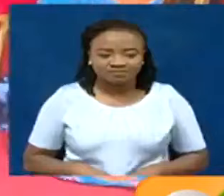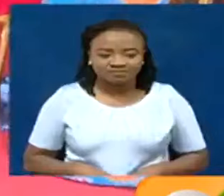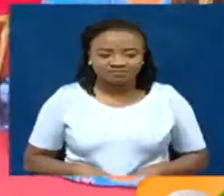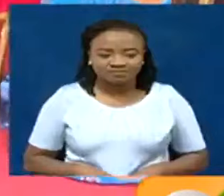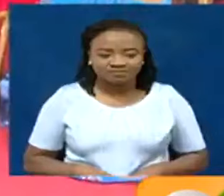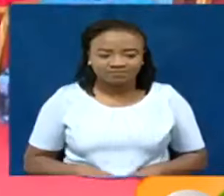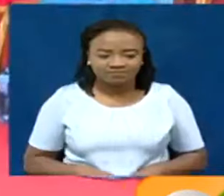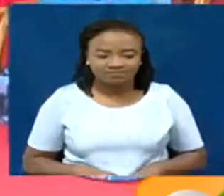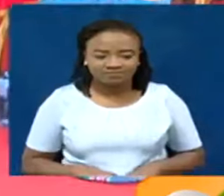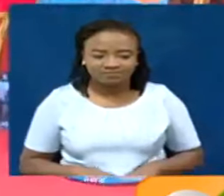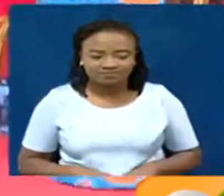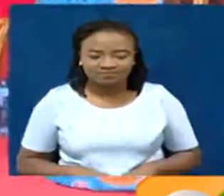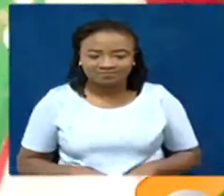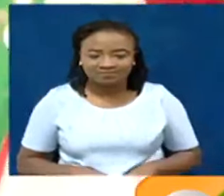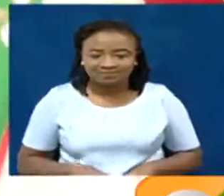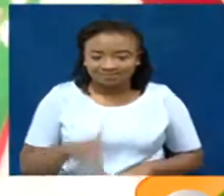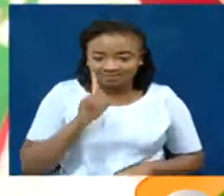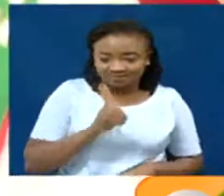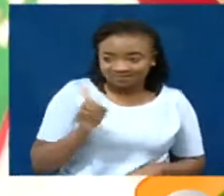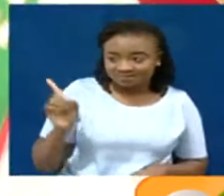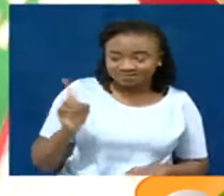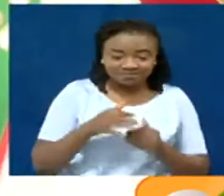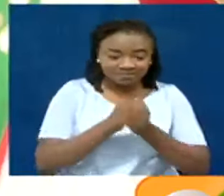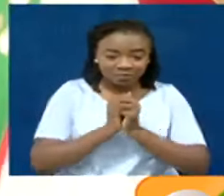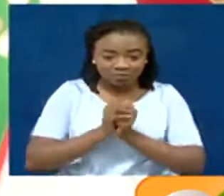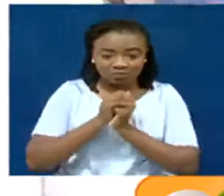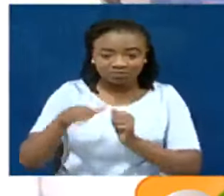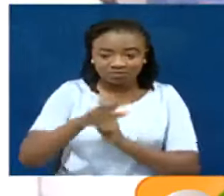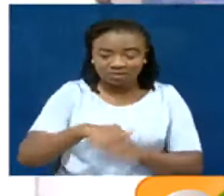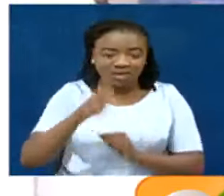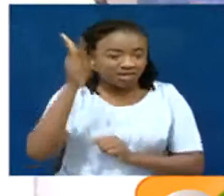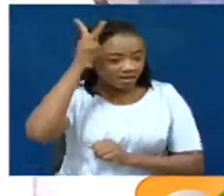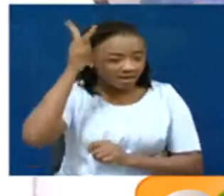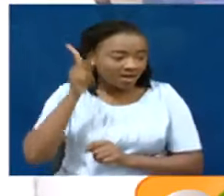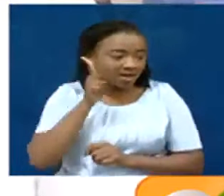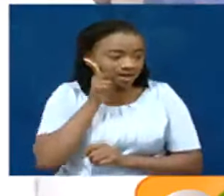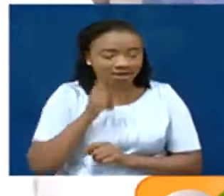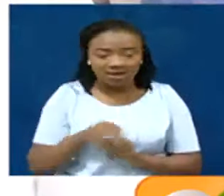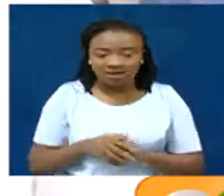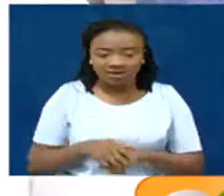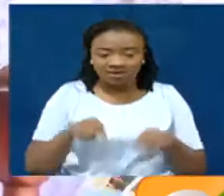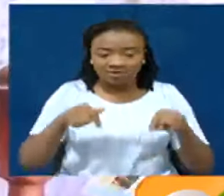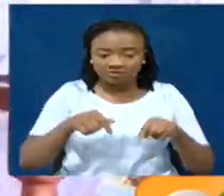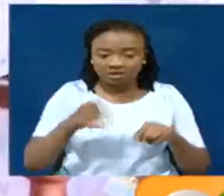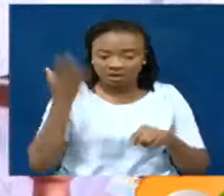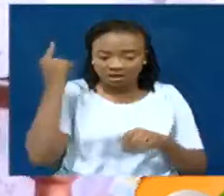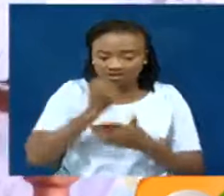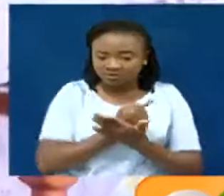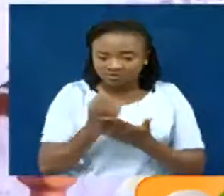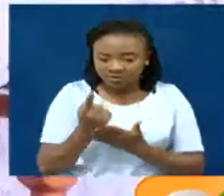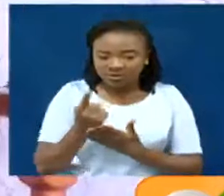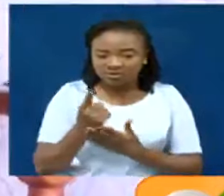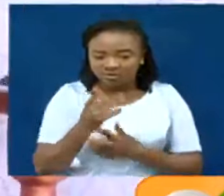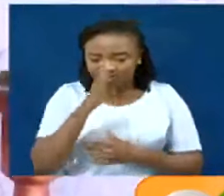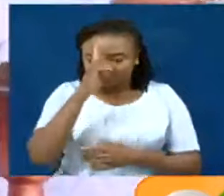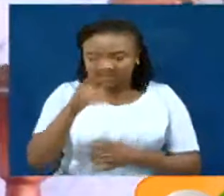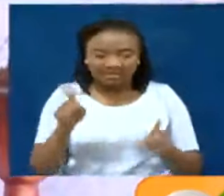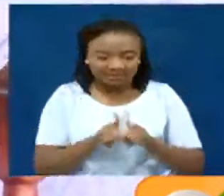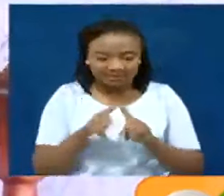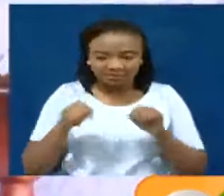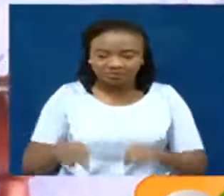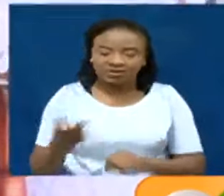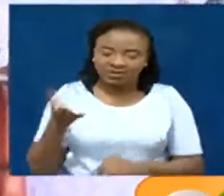Kama ilivyokuwa katika ibada yake katika makazi yake huko Karen hapa jijini Nairobi Jumapili iliyopita, Gachagua